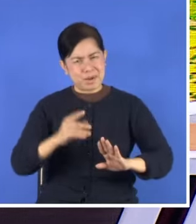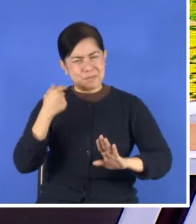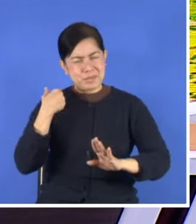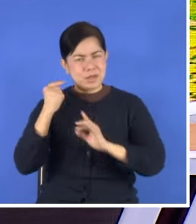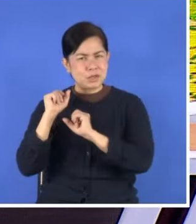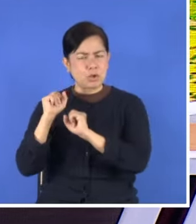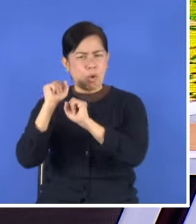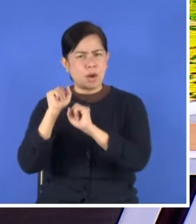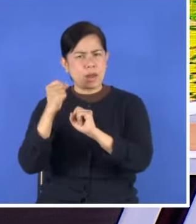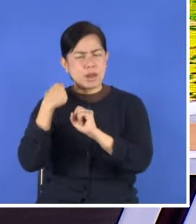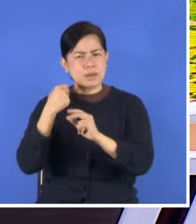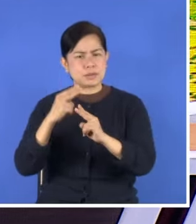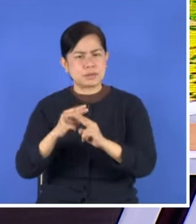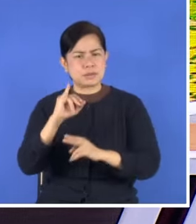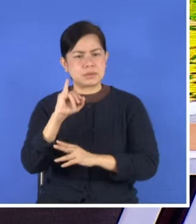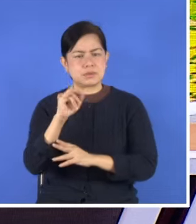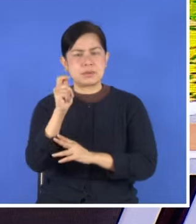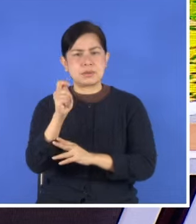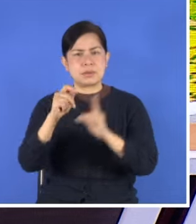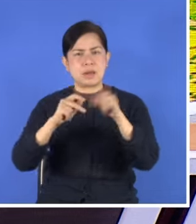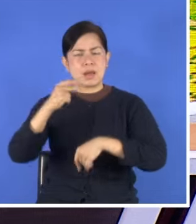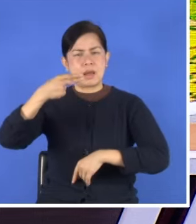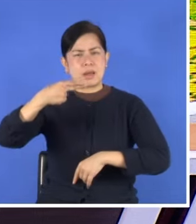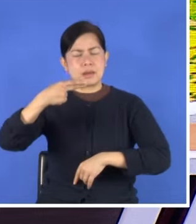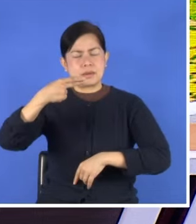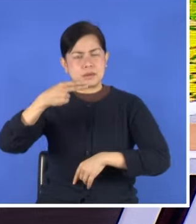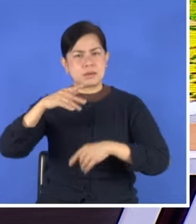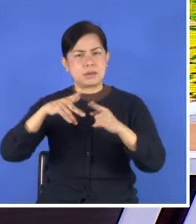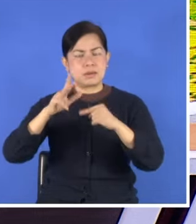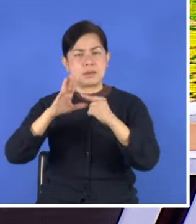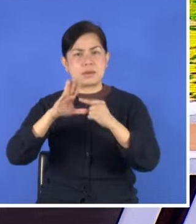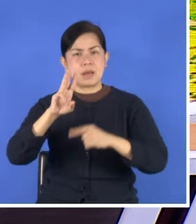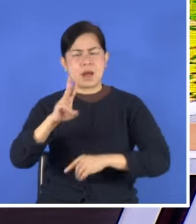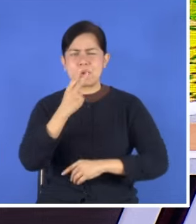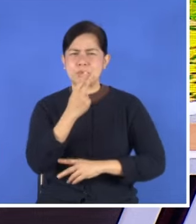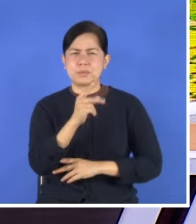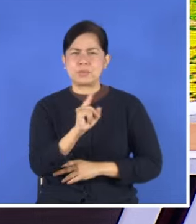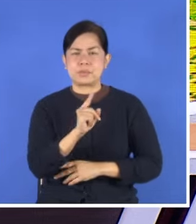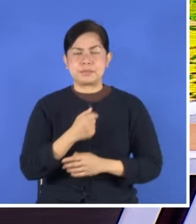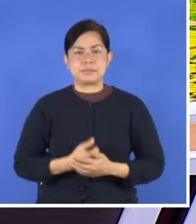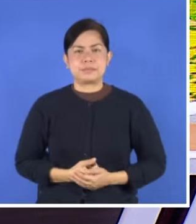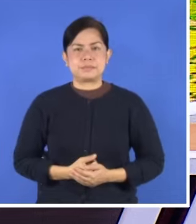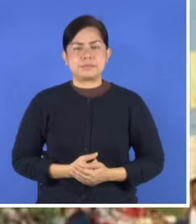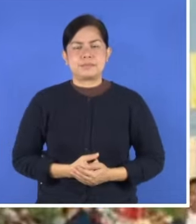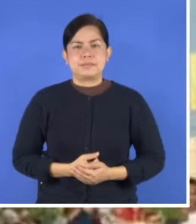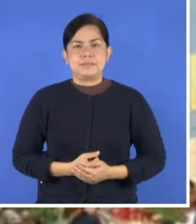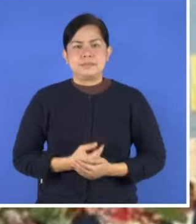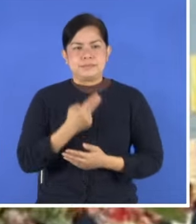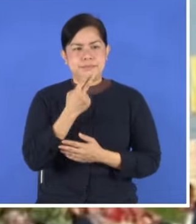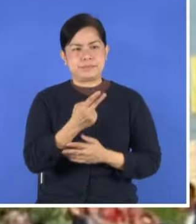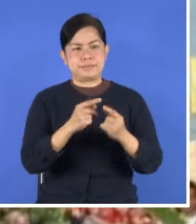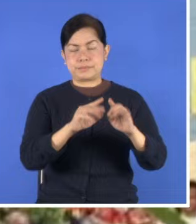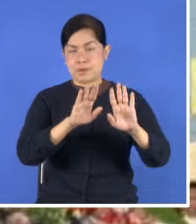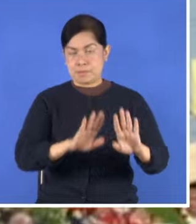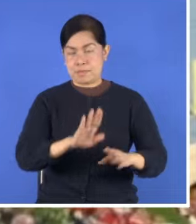ออนี่สะดุ้งหลายอันแล้วนะเ้าดูนะดูนะเขาบอกว่าเป็นหนึ่งเดียวของสุโขทัยนะ